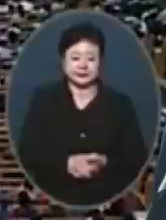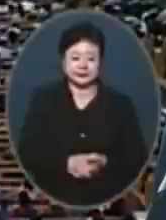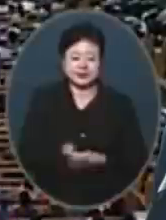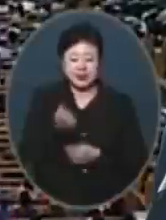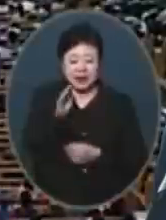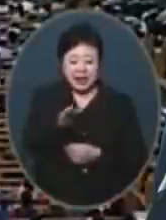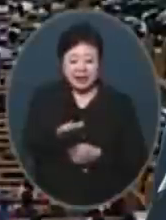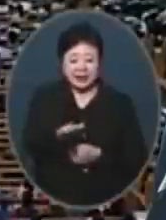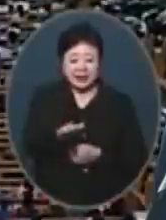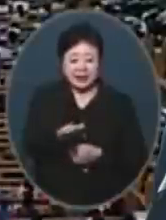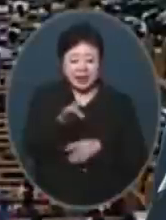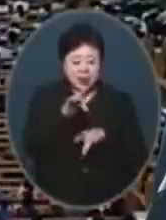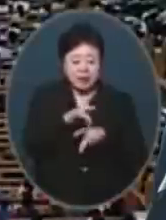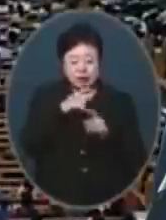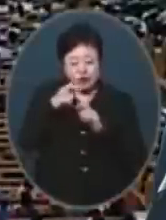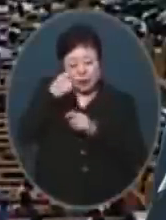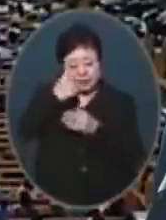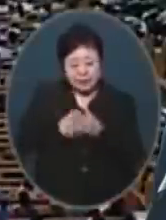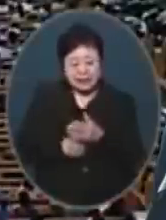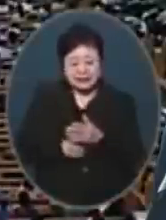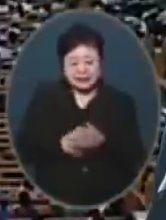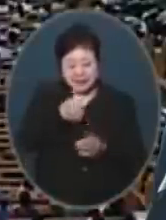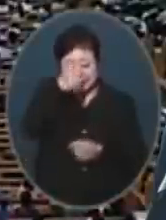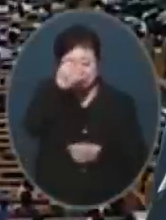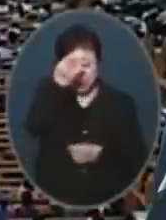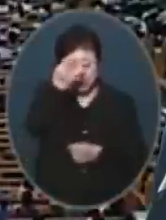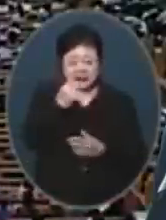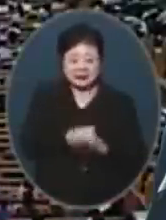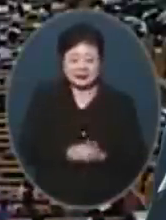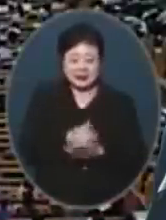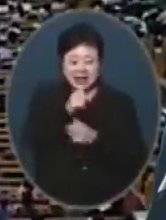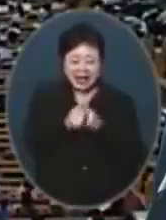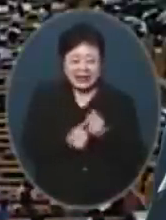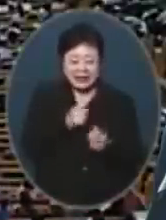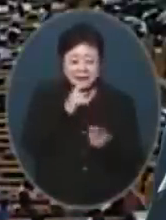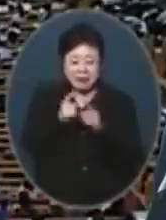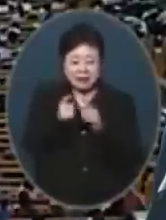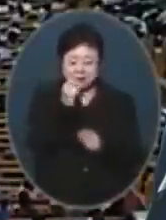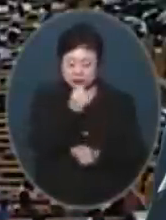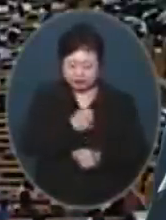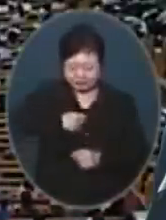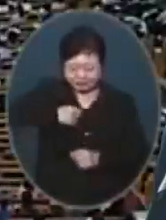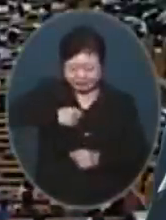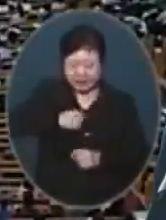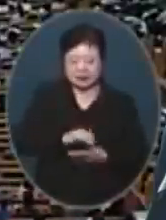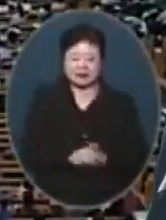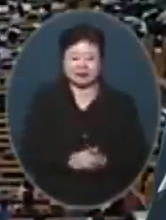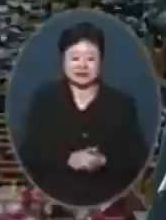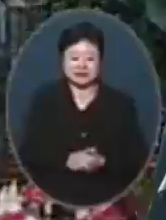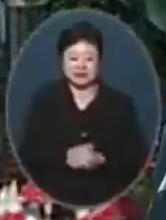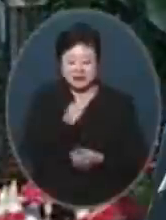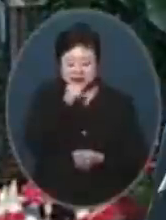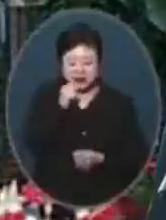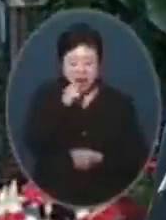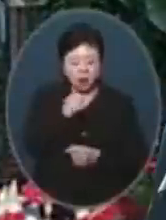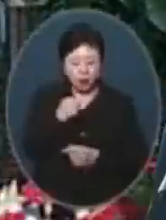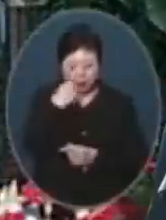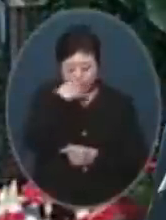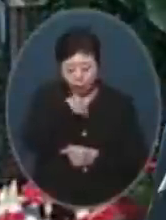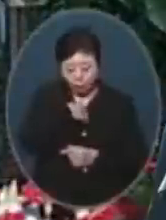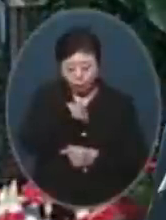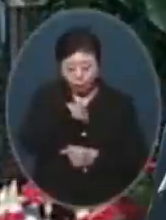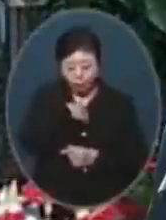그러나 마귀의 꾀임을 받은 아담과 하와는 하나님의 말씀을 거역하고 선악과를 따먹고